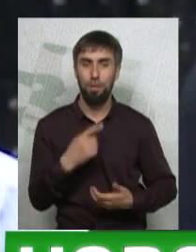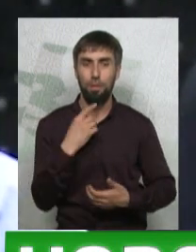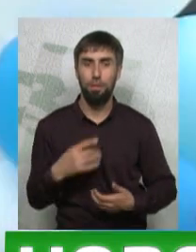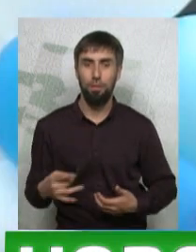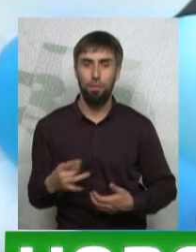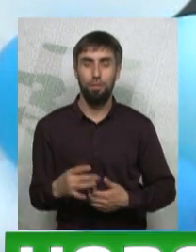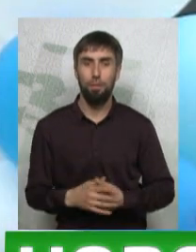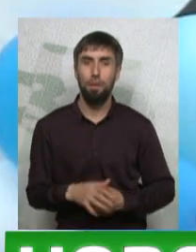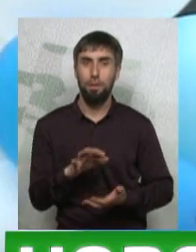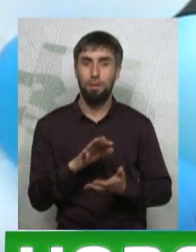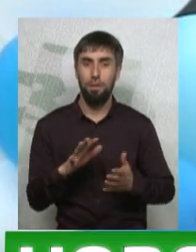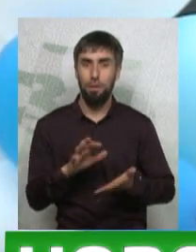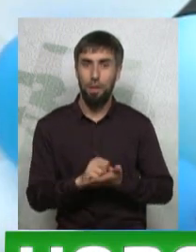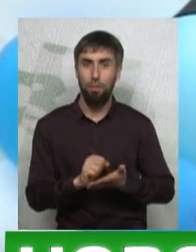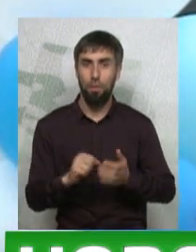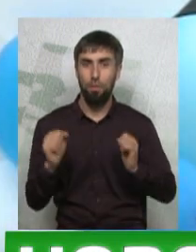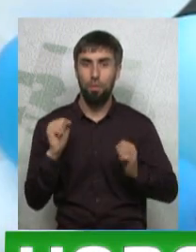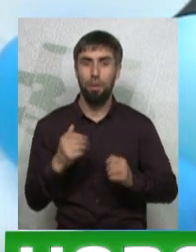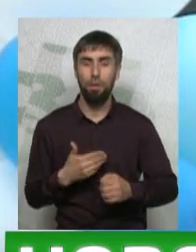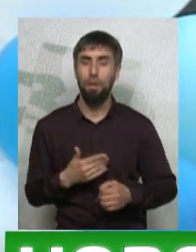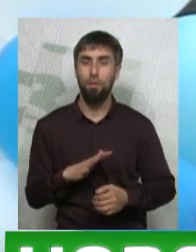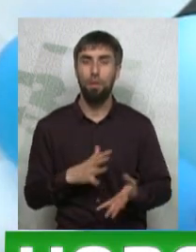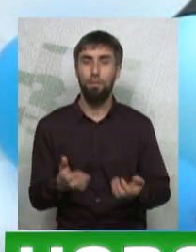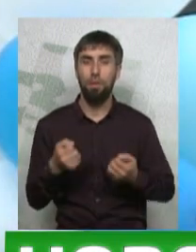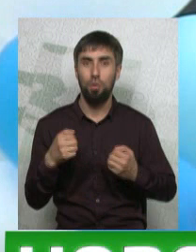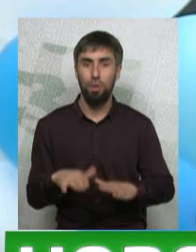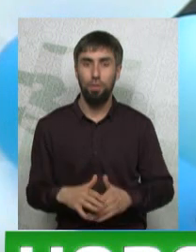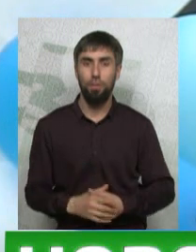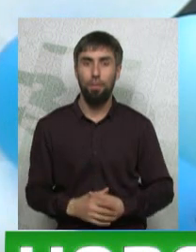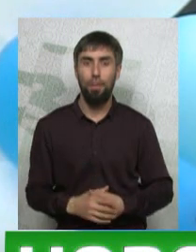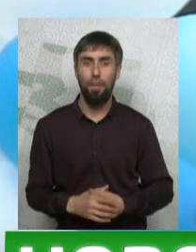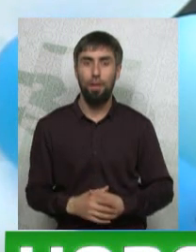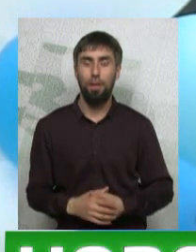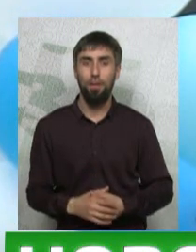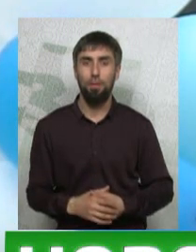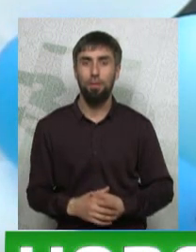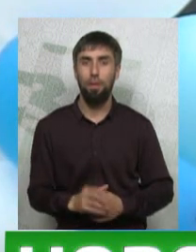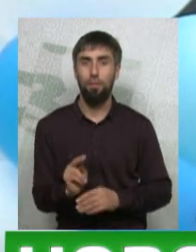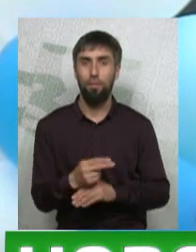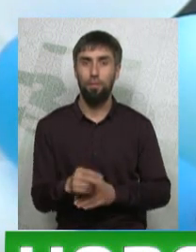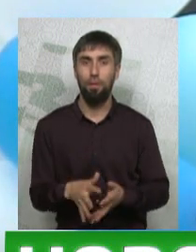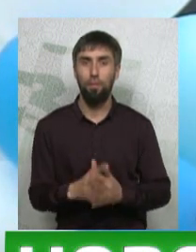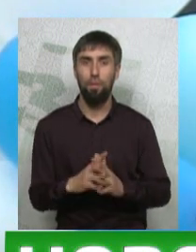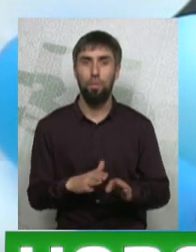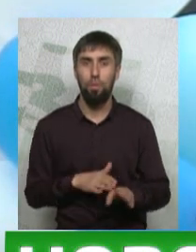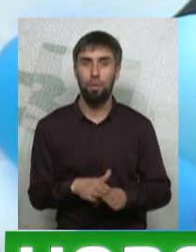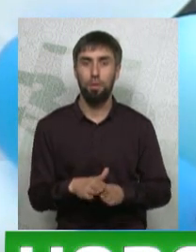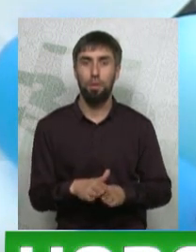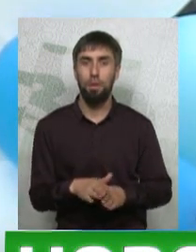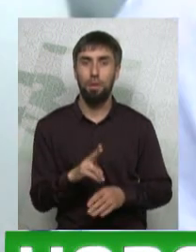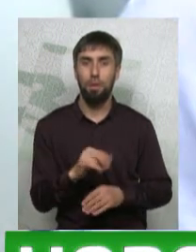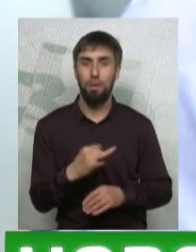республики заниматься спортом, нами было принято решение реконструировать полностью